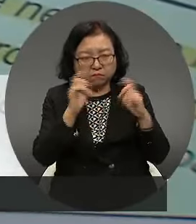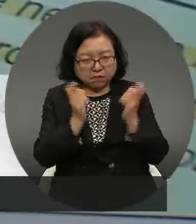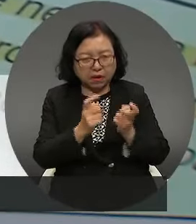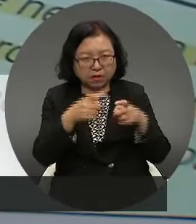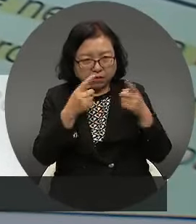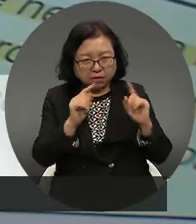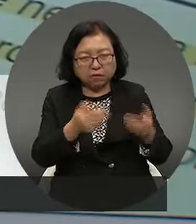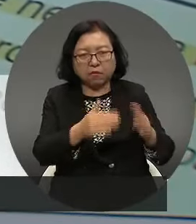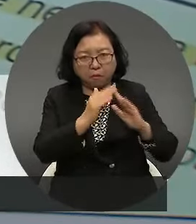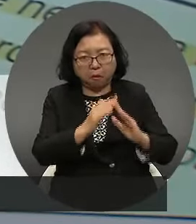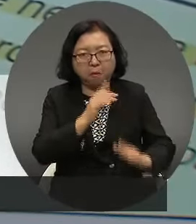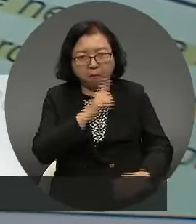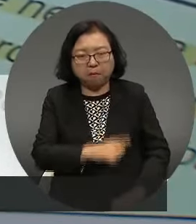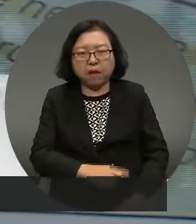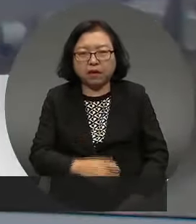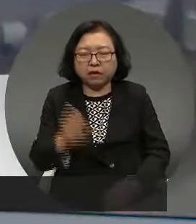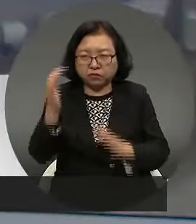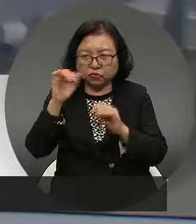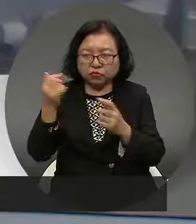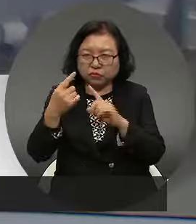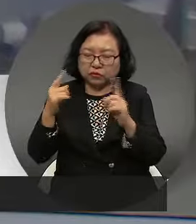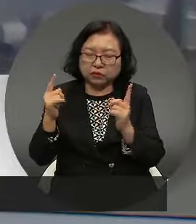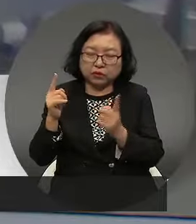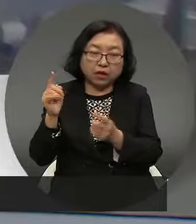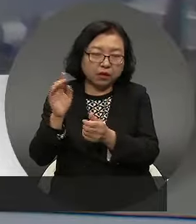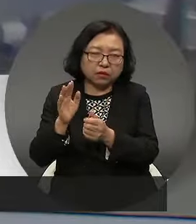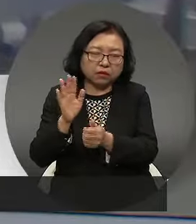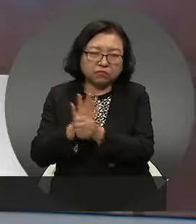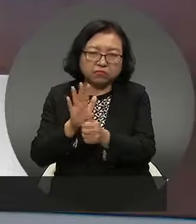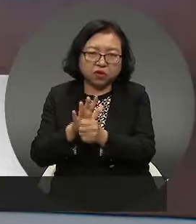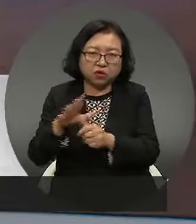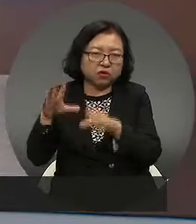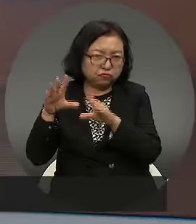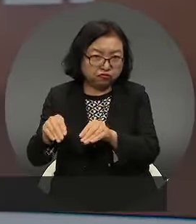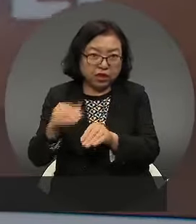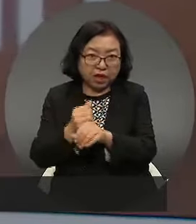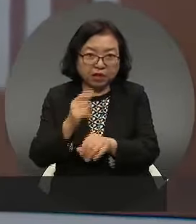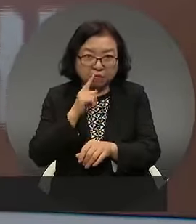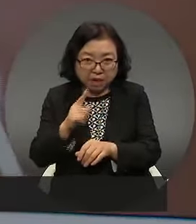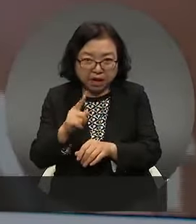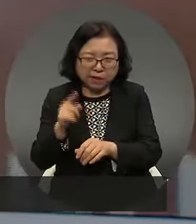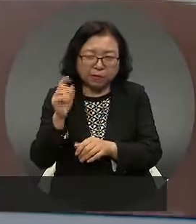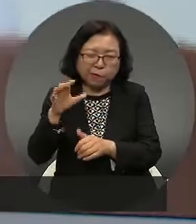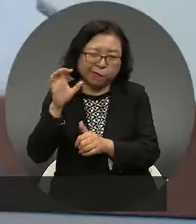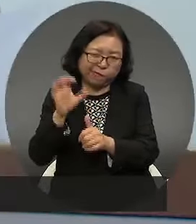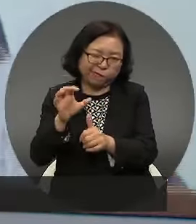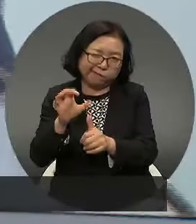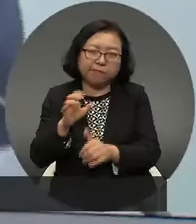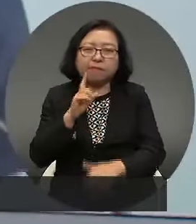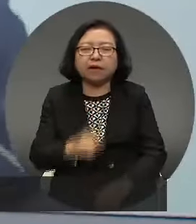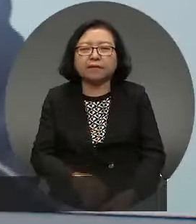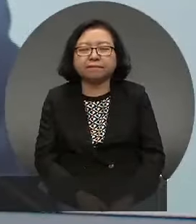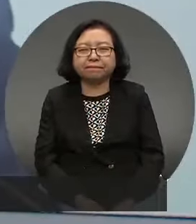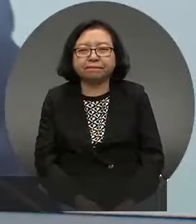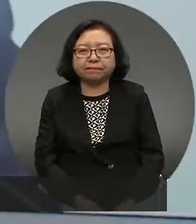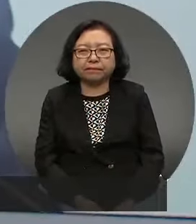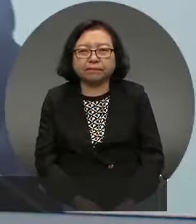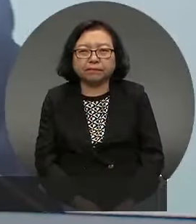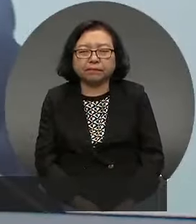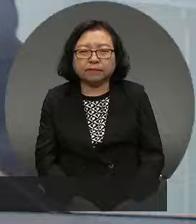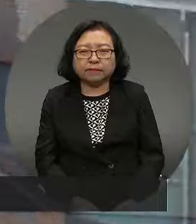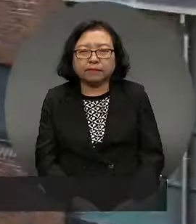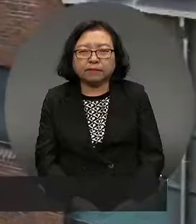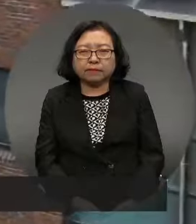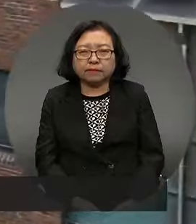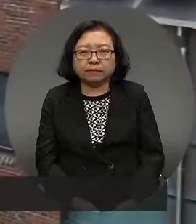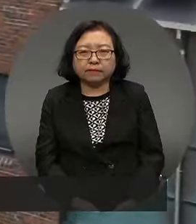건데요. 충북대 지원 중단에 이어 연일 압박의 강도를 높이고 있습니다. 이병선 기자입니다.